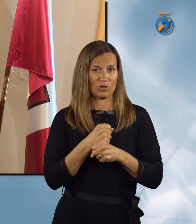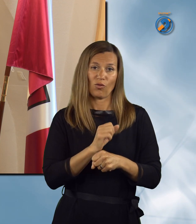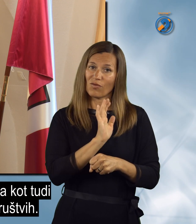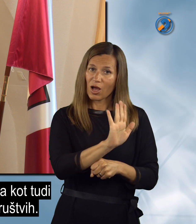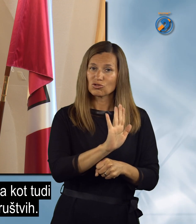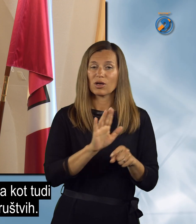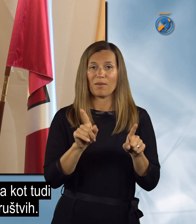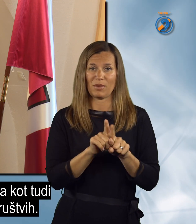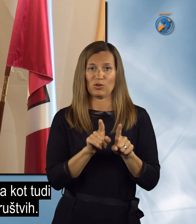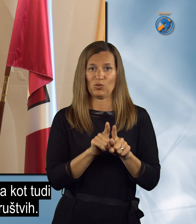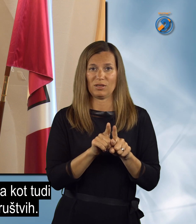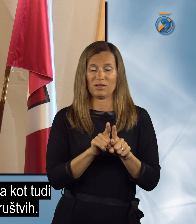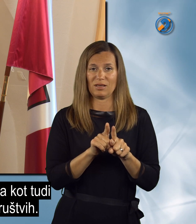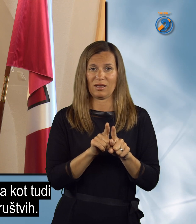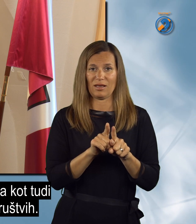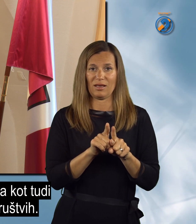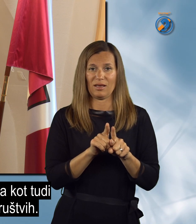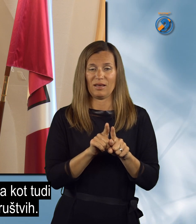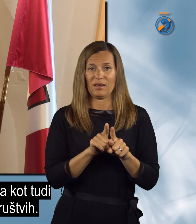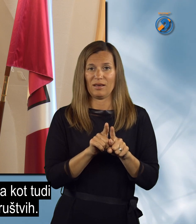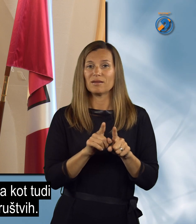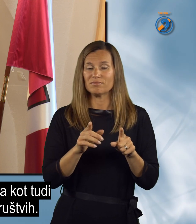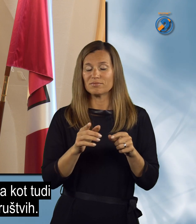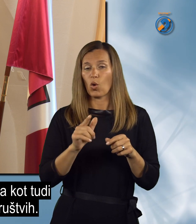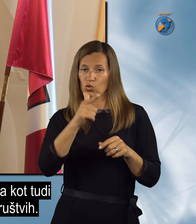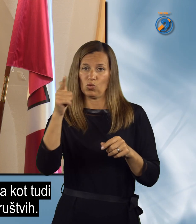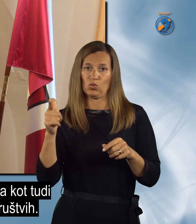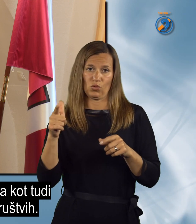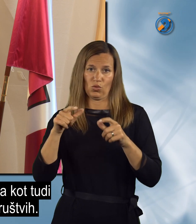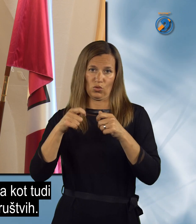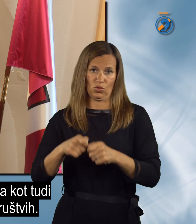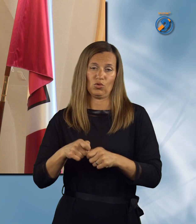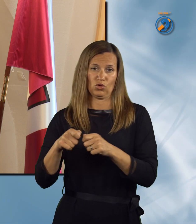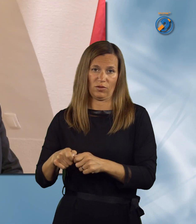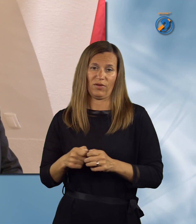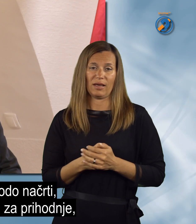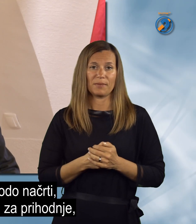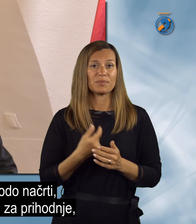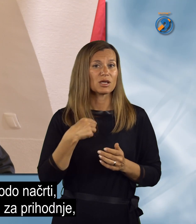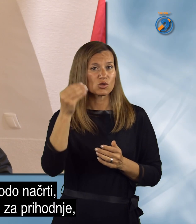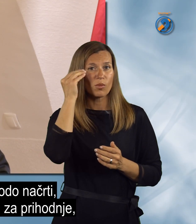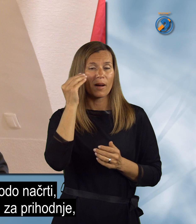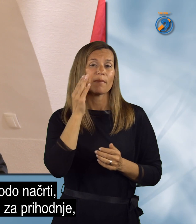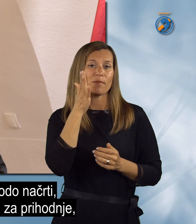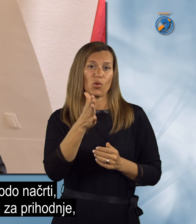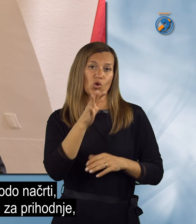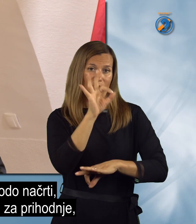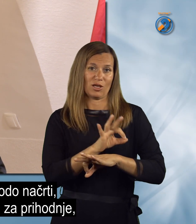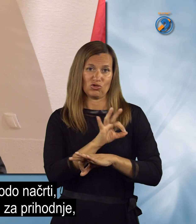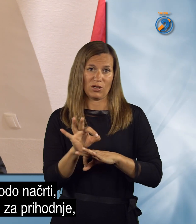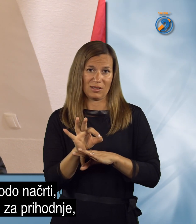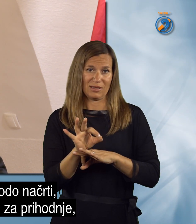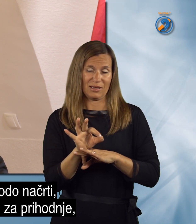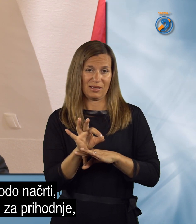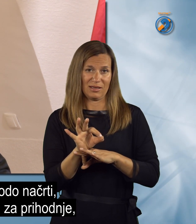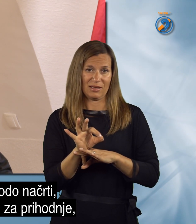delovanju, tako vašega kot tudi pri ostalih društvih. Jaz upam, da bodo